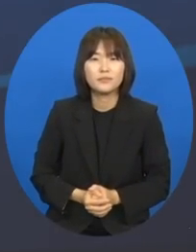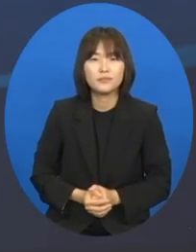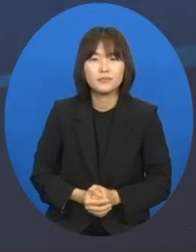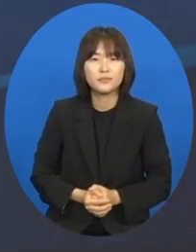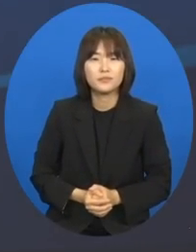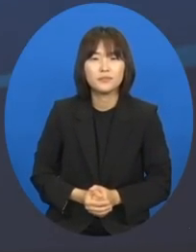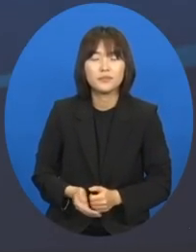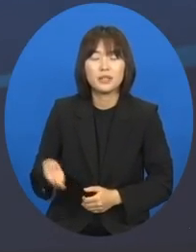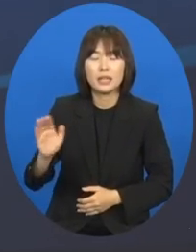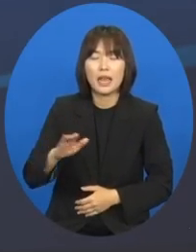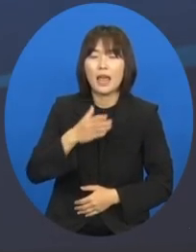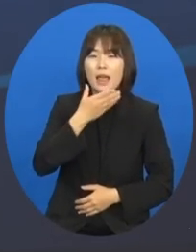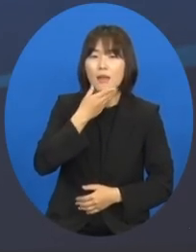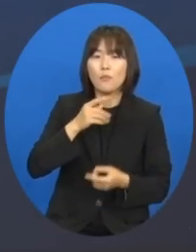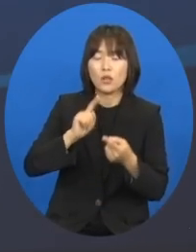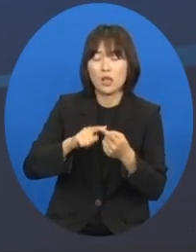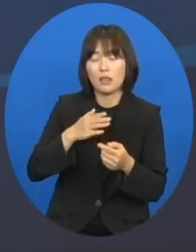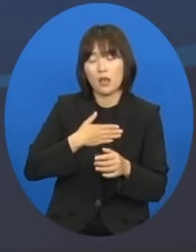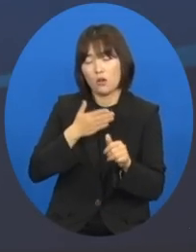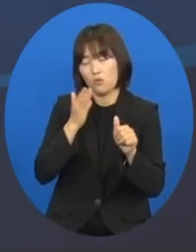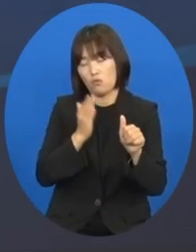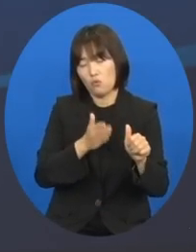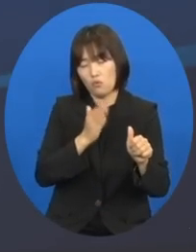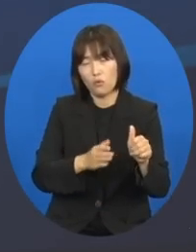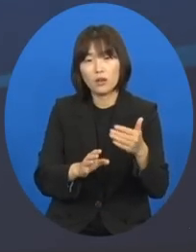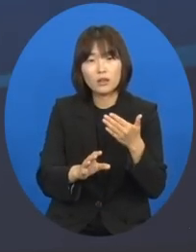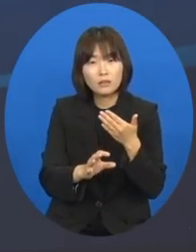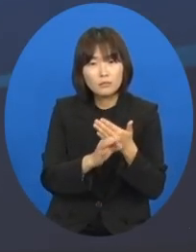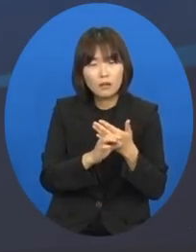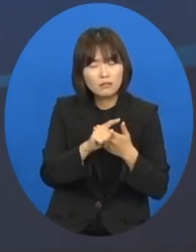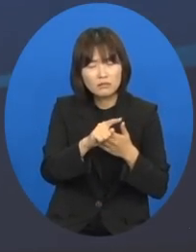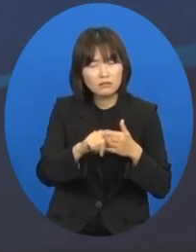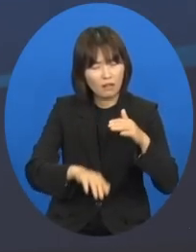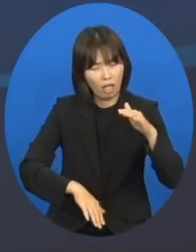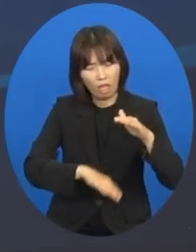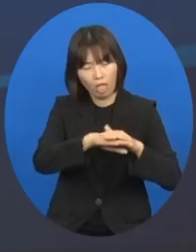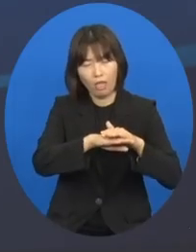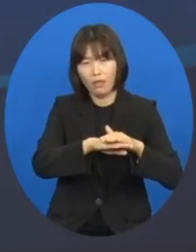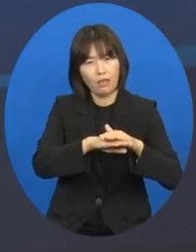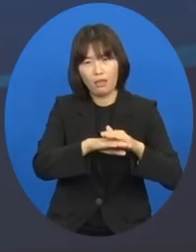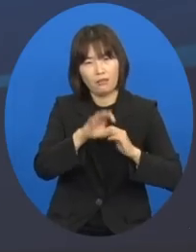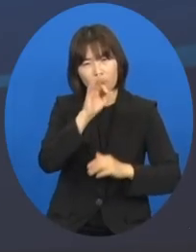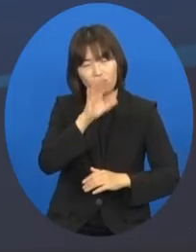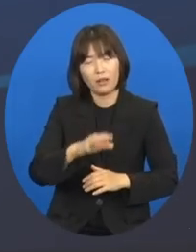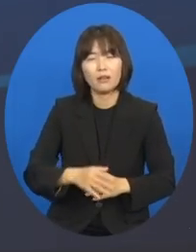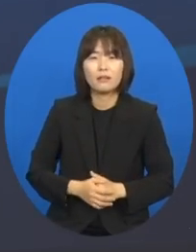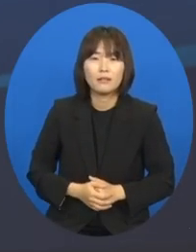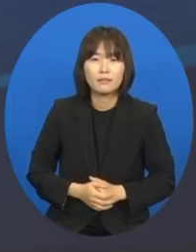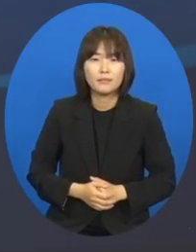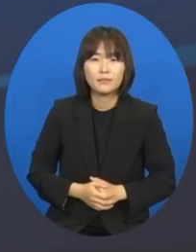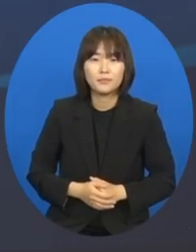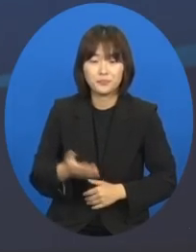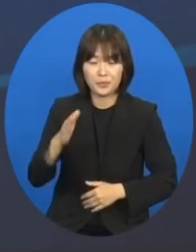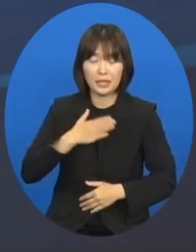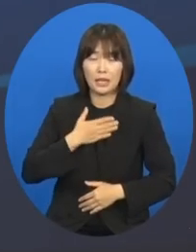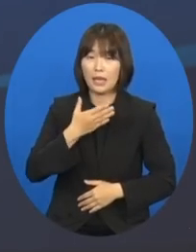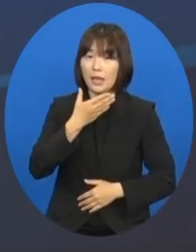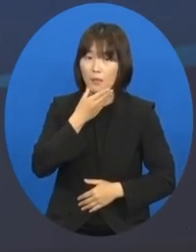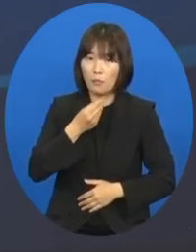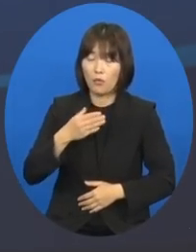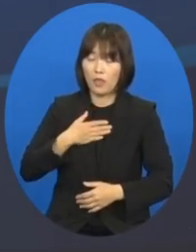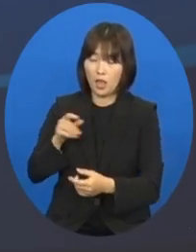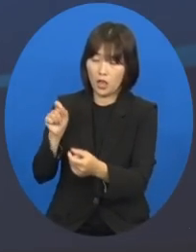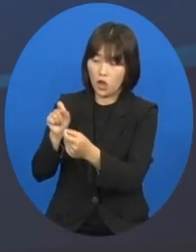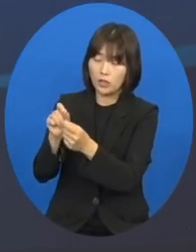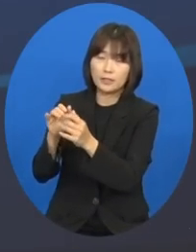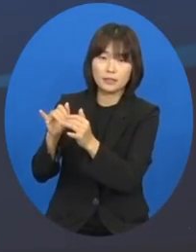demand 요구하기 시작하면 여러분 이게 채워지지 않아요 희한하게 그런데 내가 행복을 내 곁에